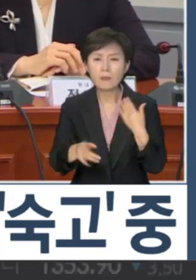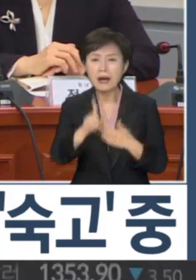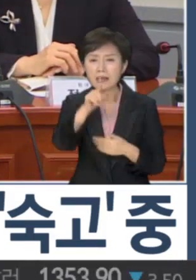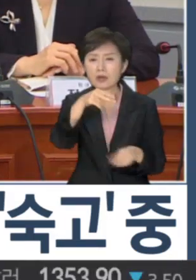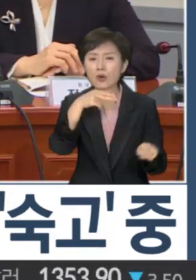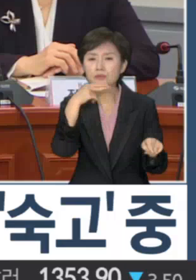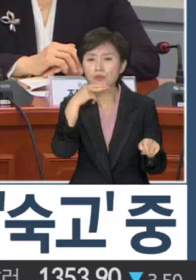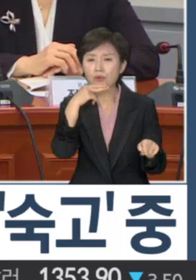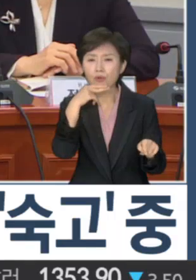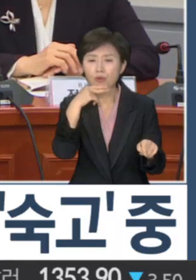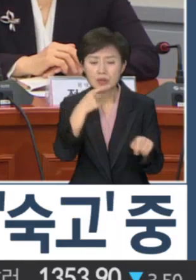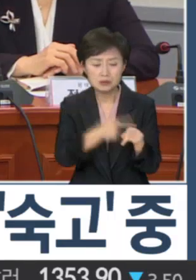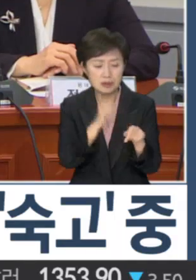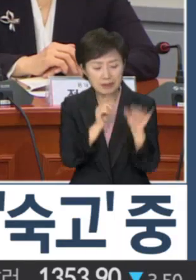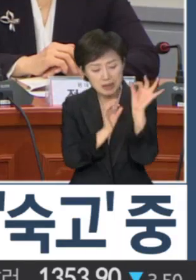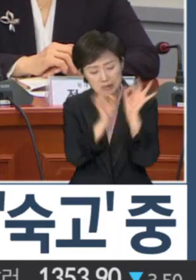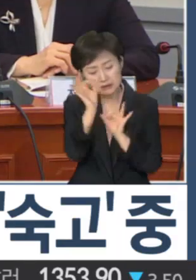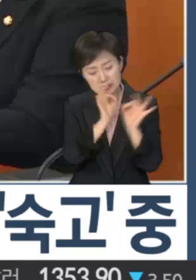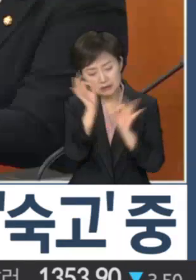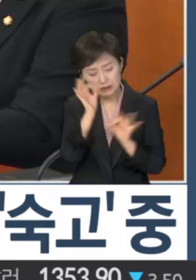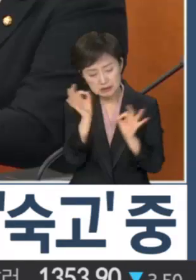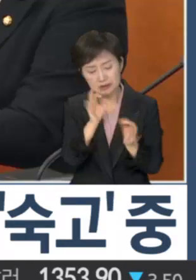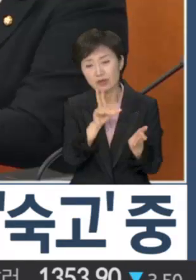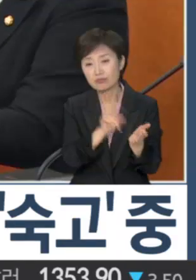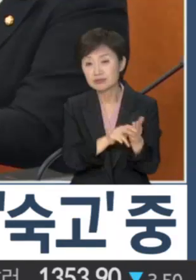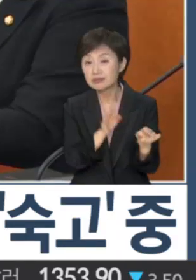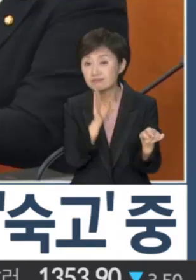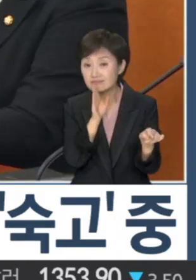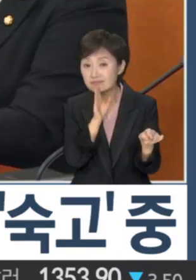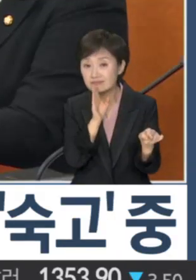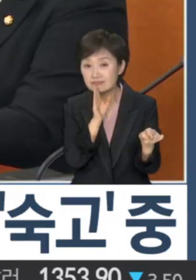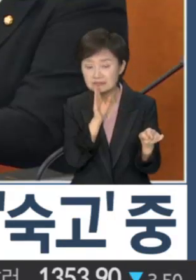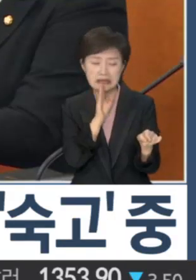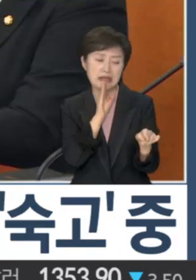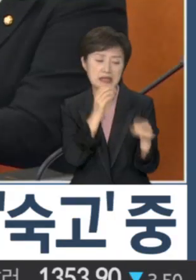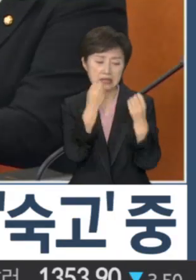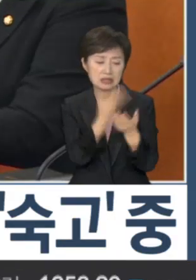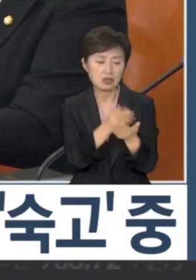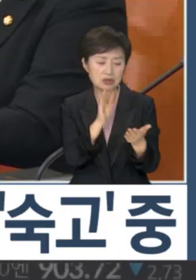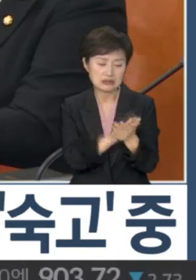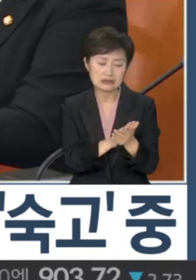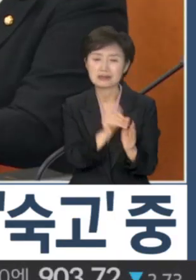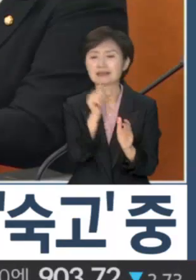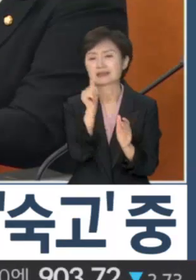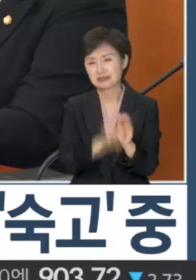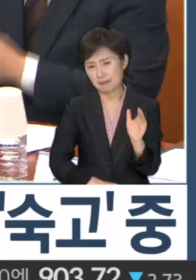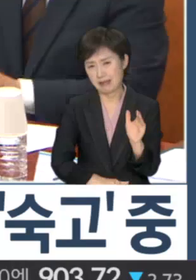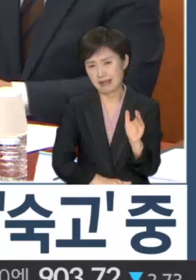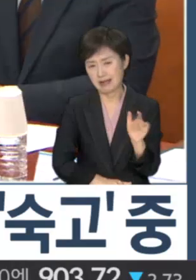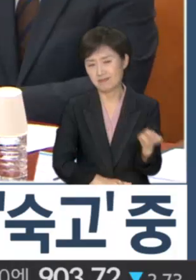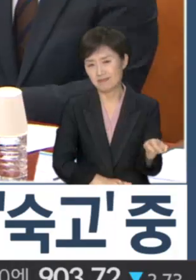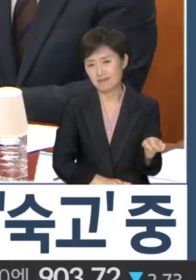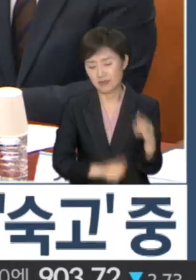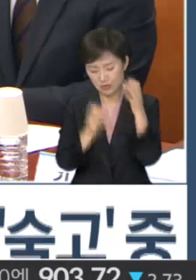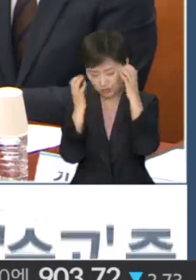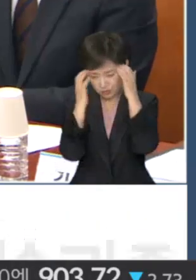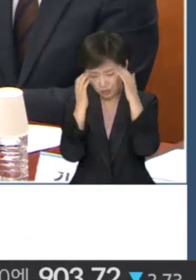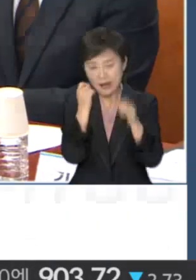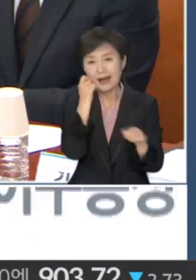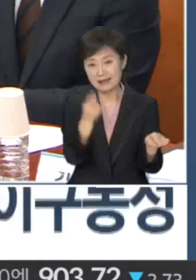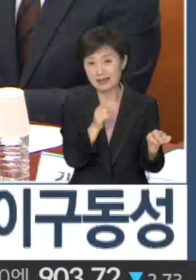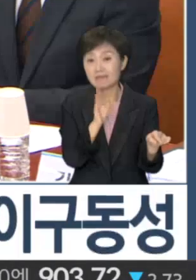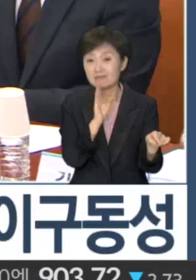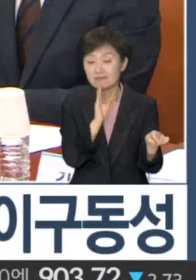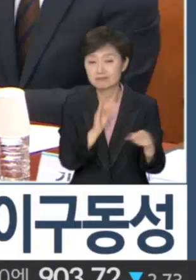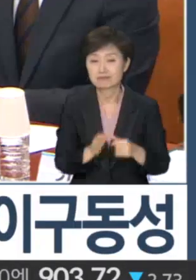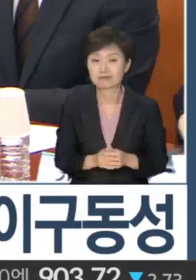구설수들의 발언에 대한 실수, 실언 논란들이 이어지게 되면서 아마 최악의 혁신이라고 하는 오명으로 한 달 정도 민주당이 고생했던 기억들을 다